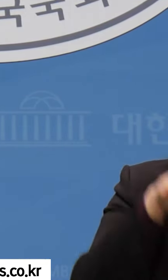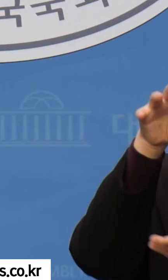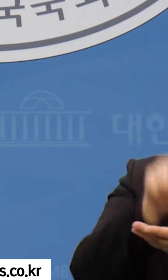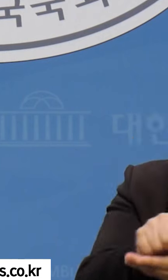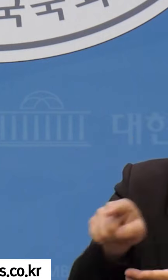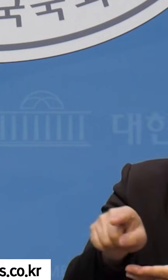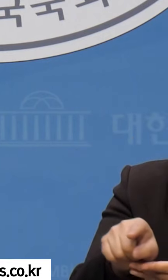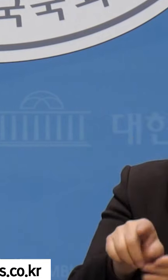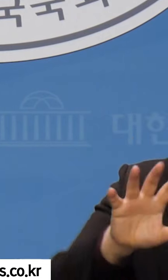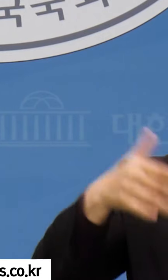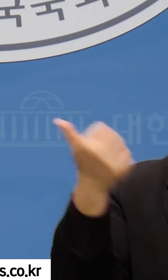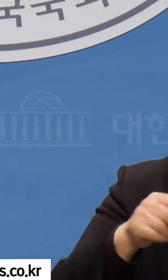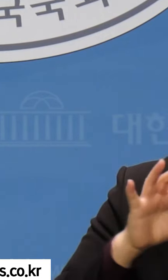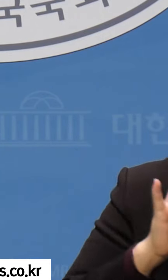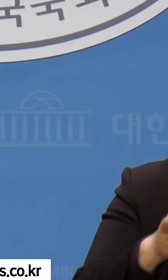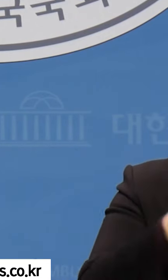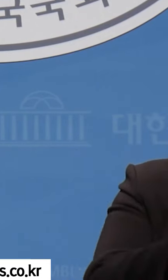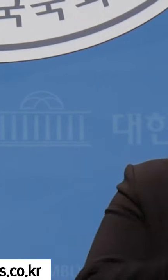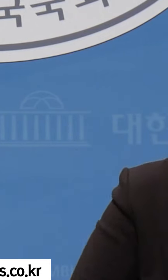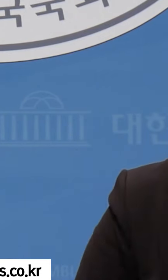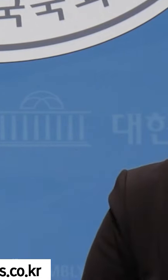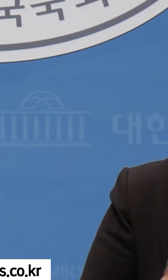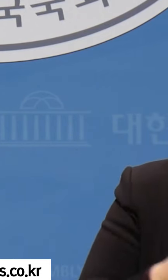청산하는 데 앞장서겠습니다.